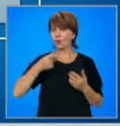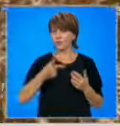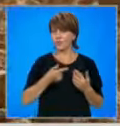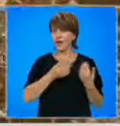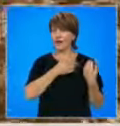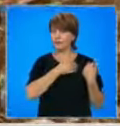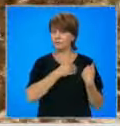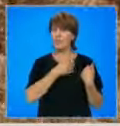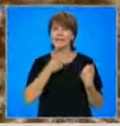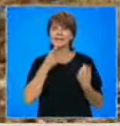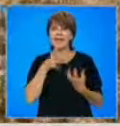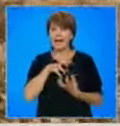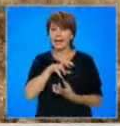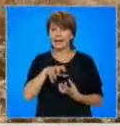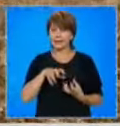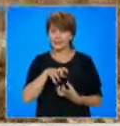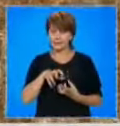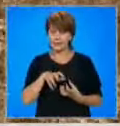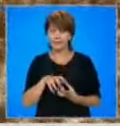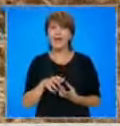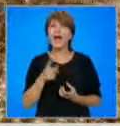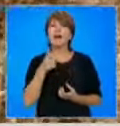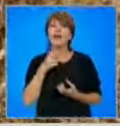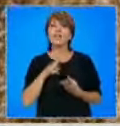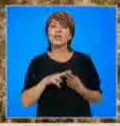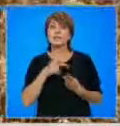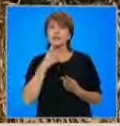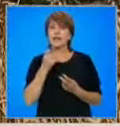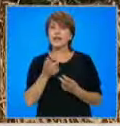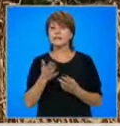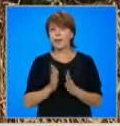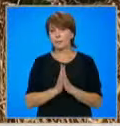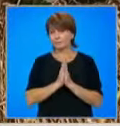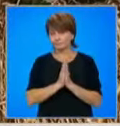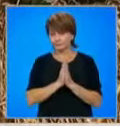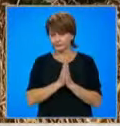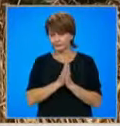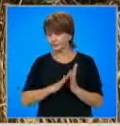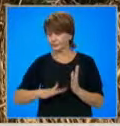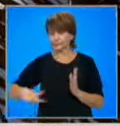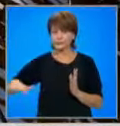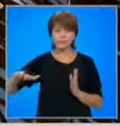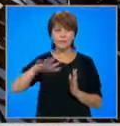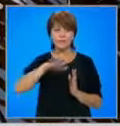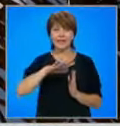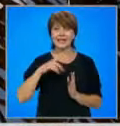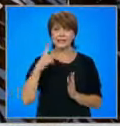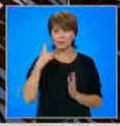хранителна криза. Часове по-рано украински президент Володимир Зеленски приветства споразумението, благодарение на което за първи